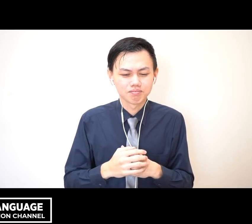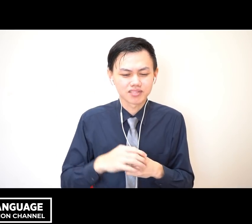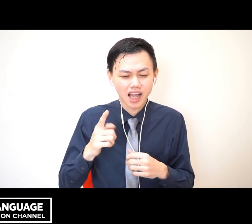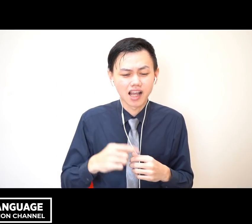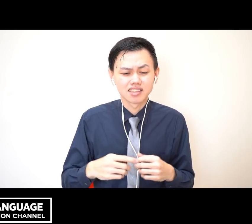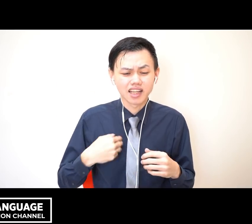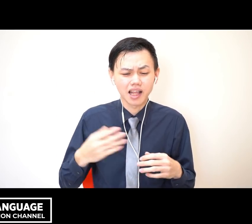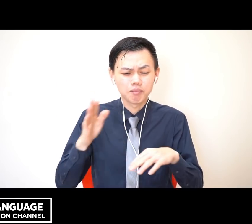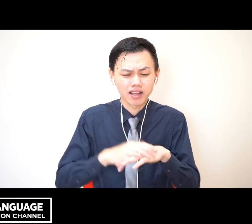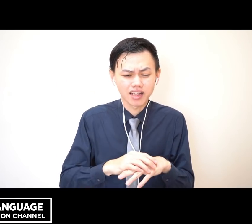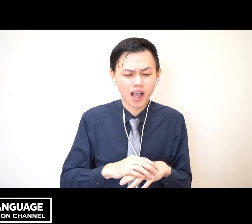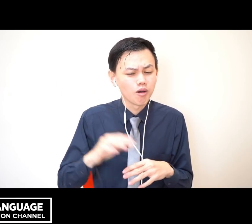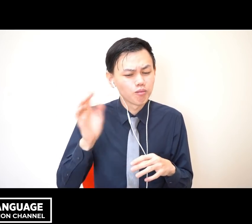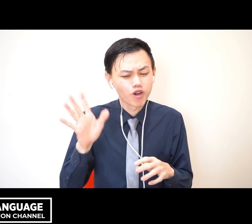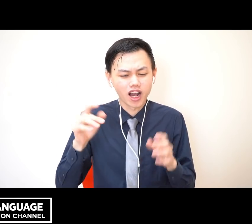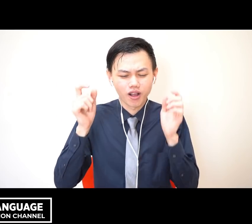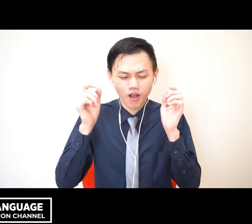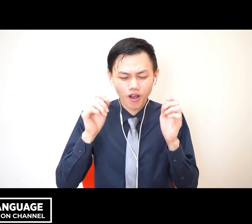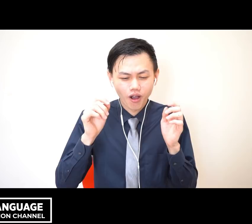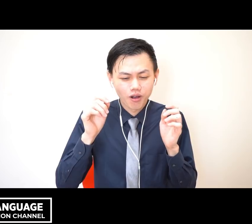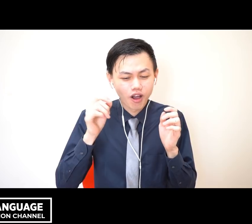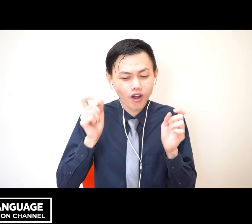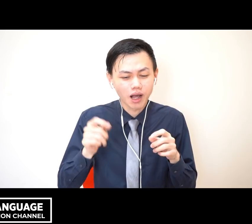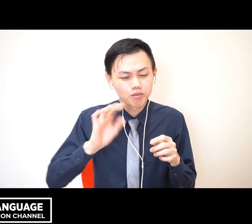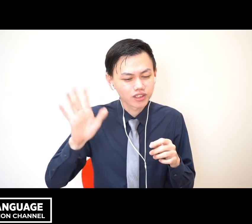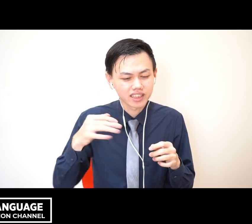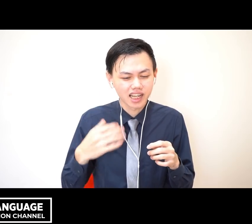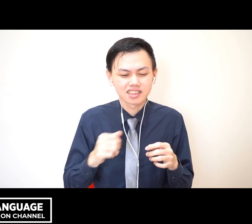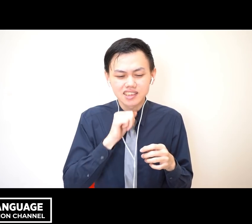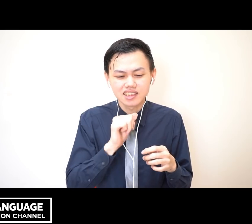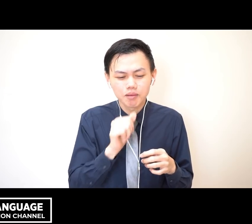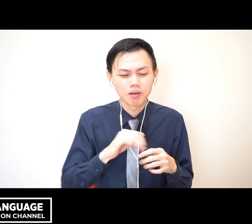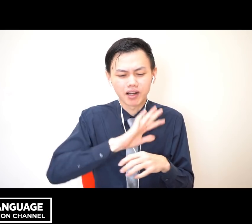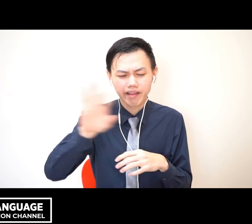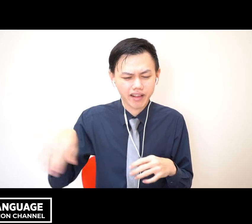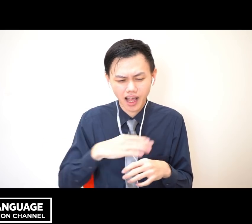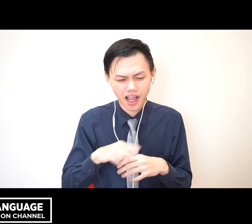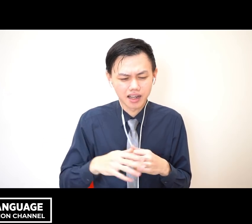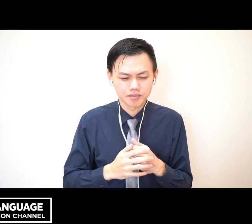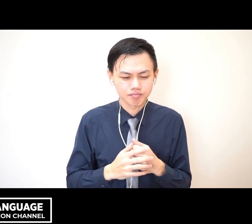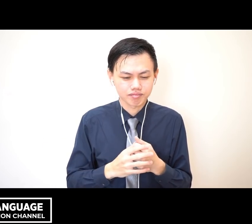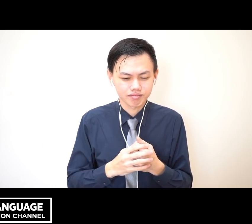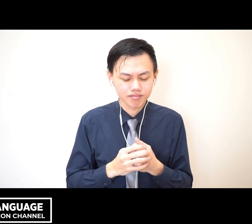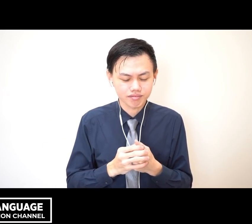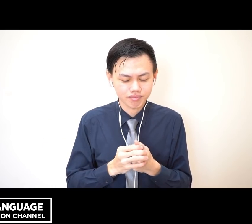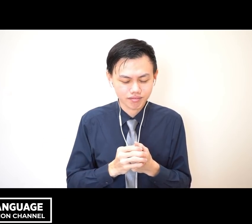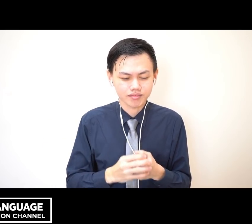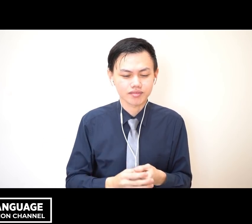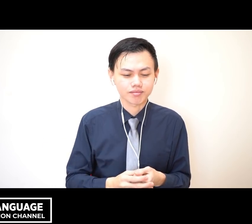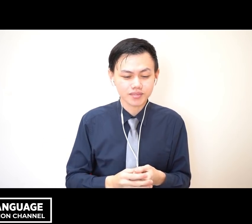mereka atau apa yang mereka bisa lakukan untuk saudara dan saya, tetapi karena siapa